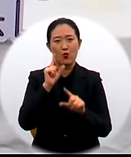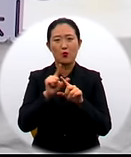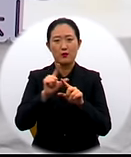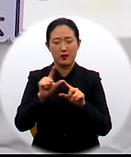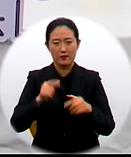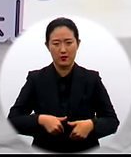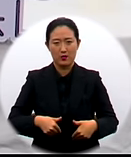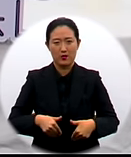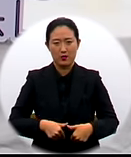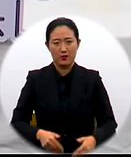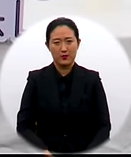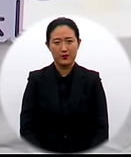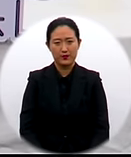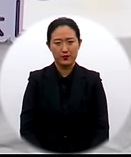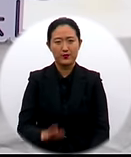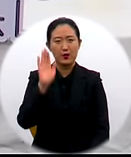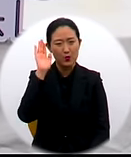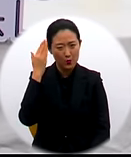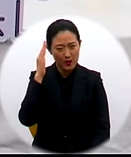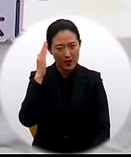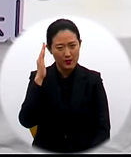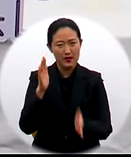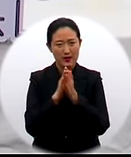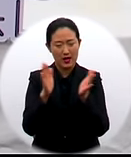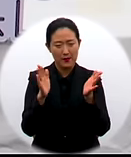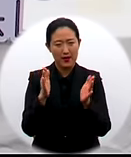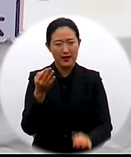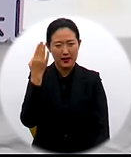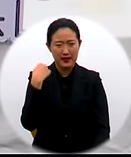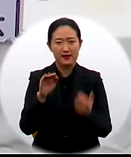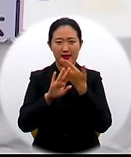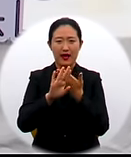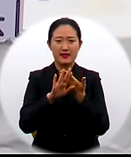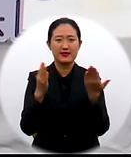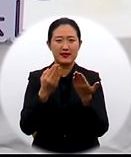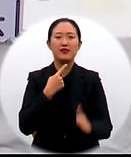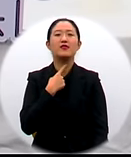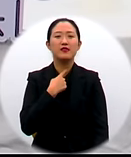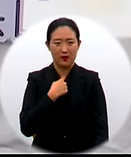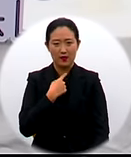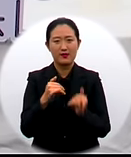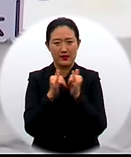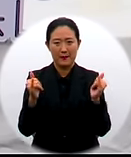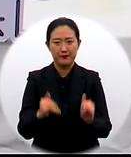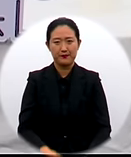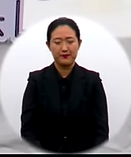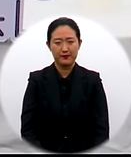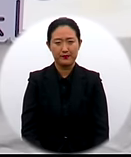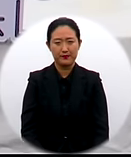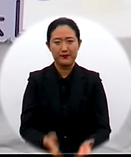뭔가 다른 일을 하던 사람일 거예요. 그 일을 하던 사람이 데이터 분석가가 되었을 겁니다. 두